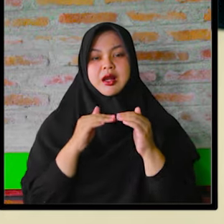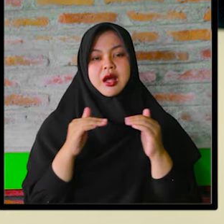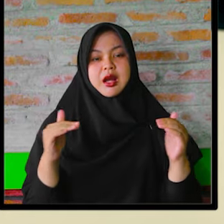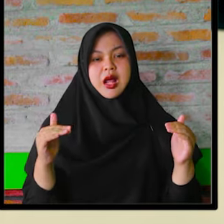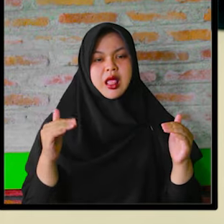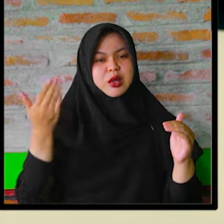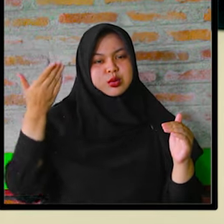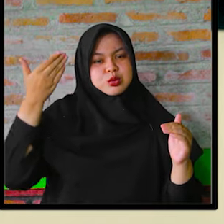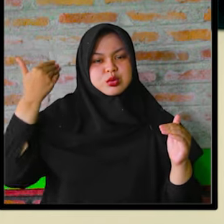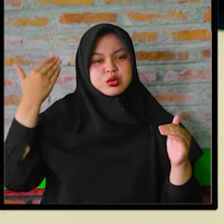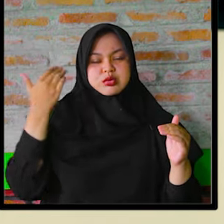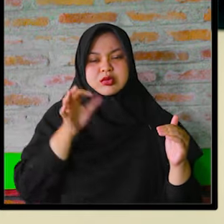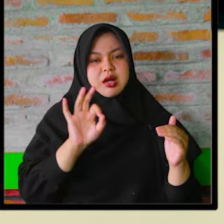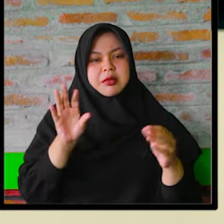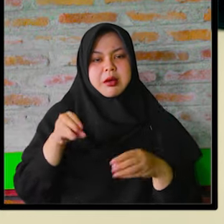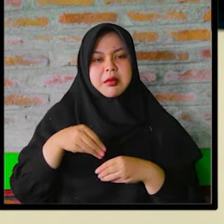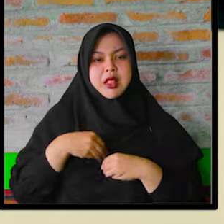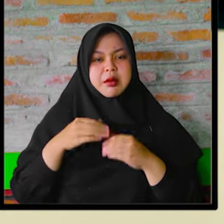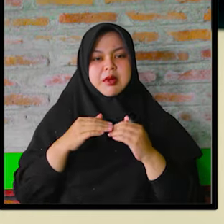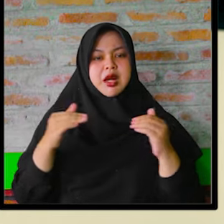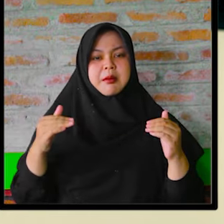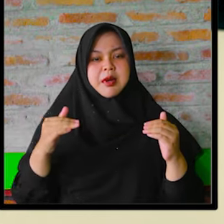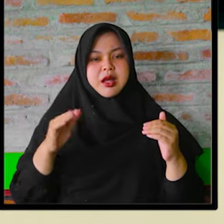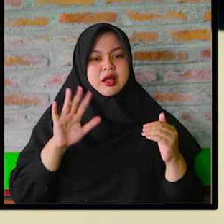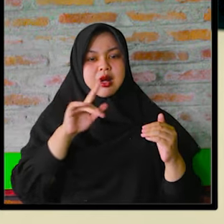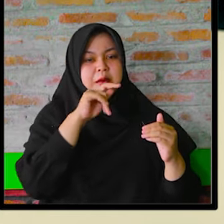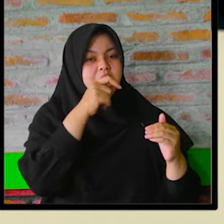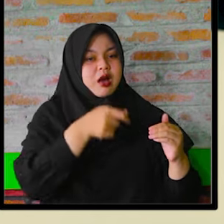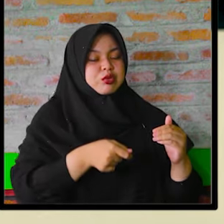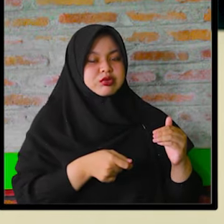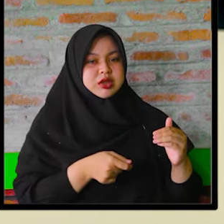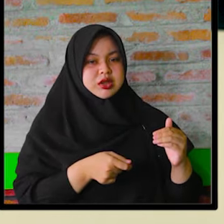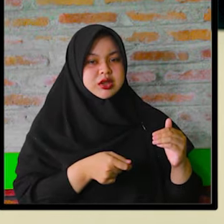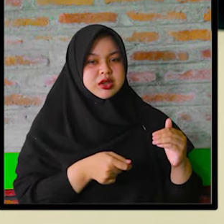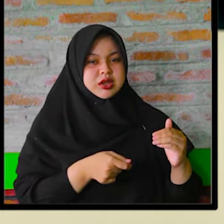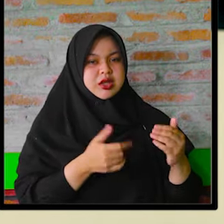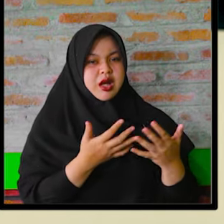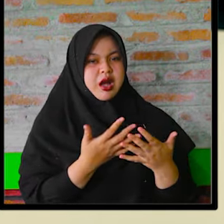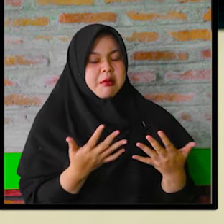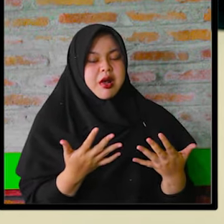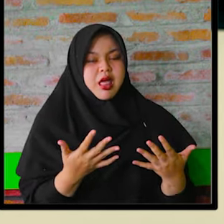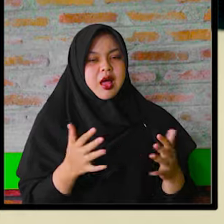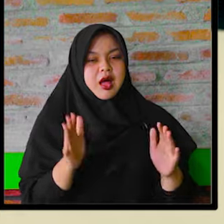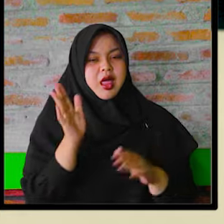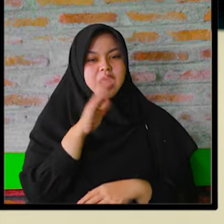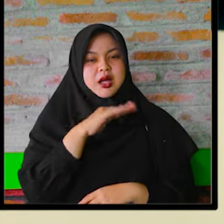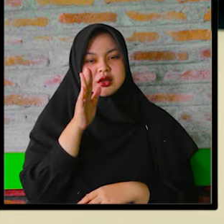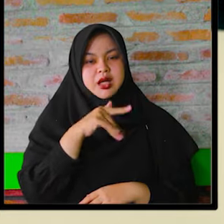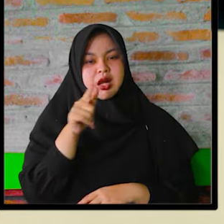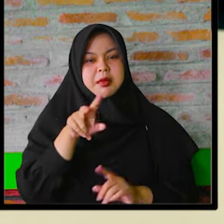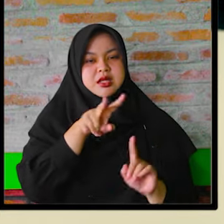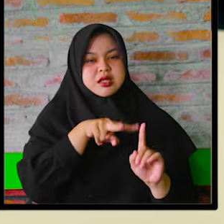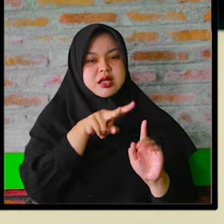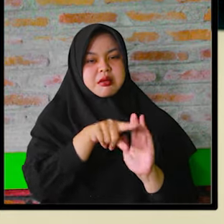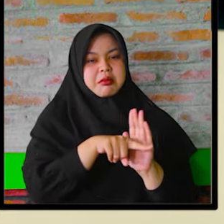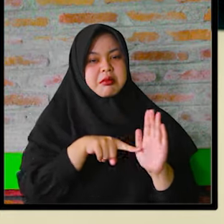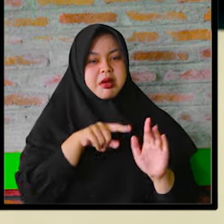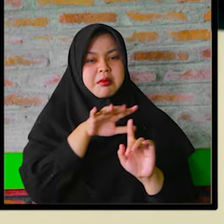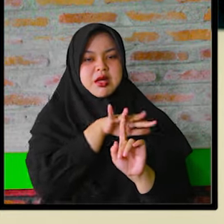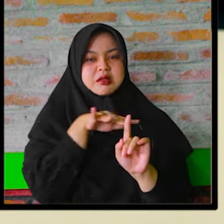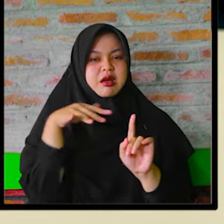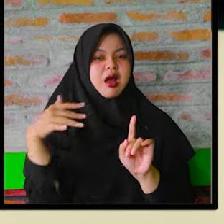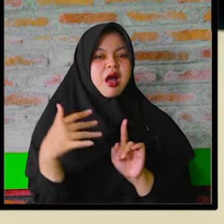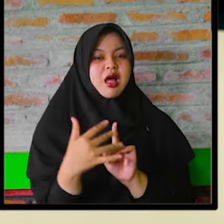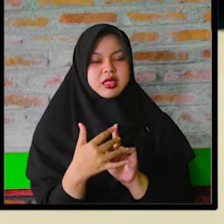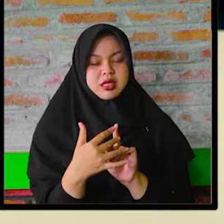pada saat itu ya karena tidak mengakui tapi apalah Alasannya karena ya E stigma masyarakat kebetulan